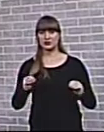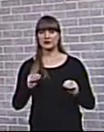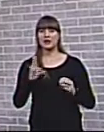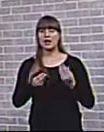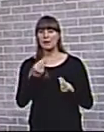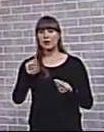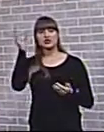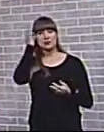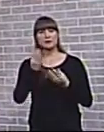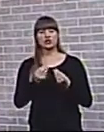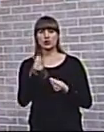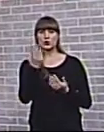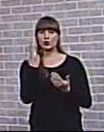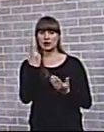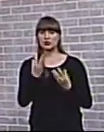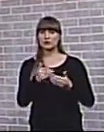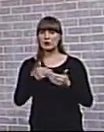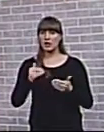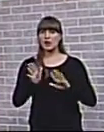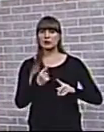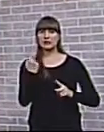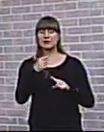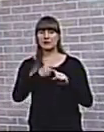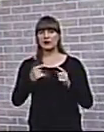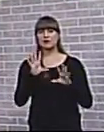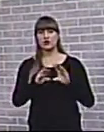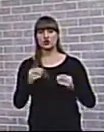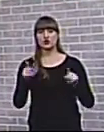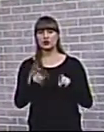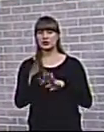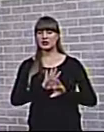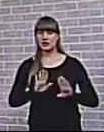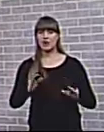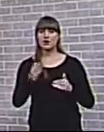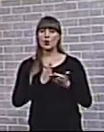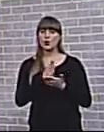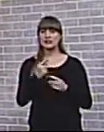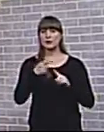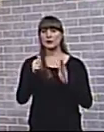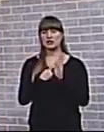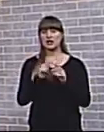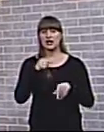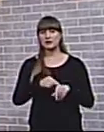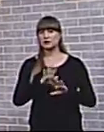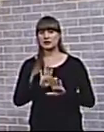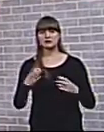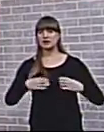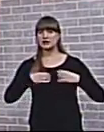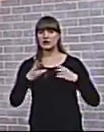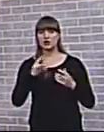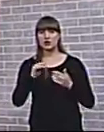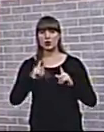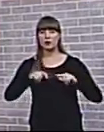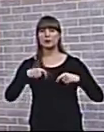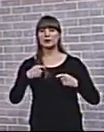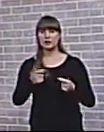сильно напоминает игру днем ранее, но после первой половины счет неравный, у гостей плюс 6. Казалось бы, не катастрофично, но